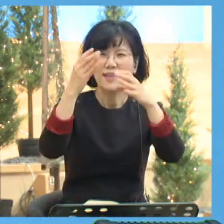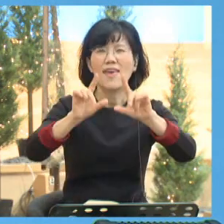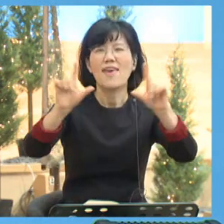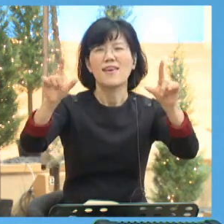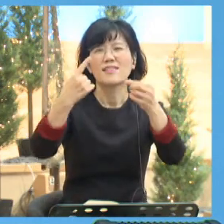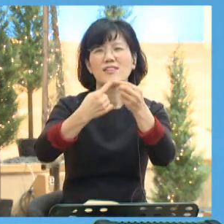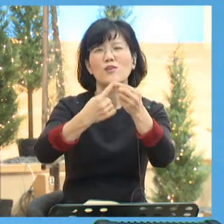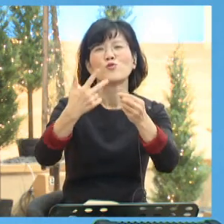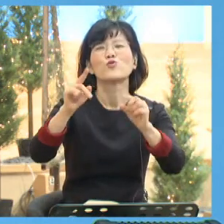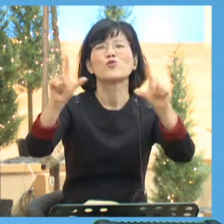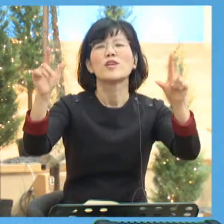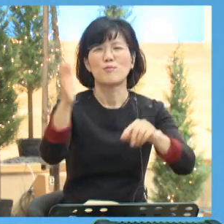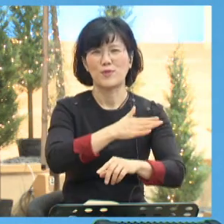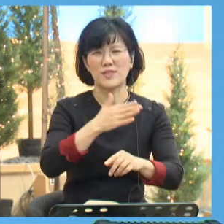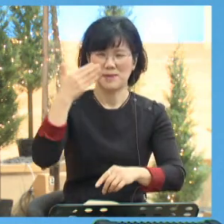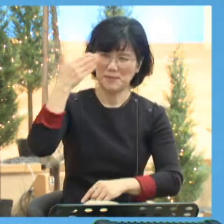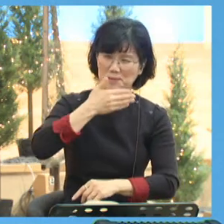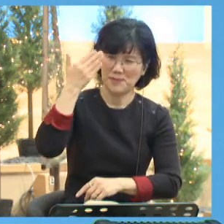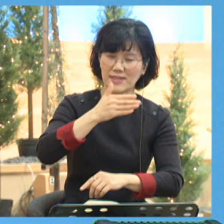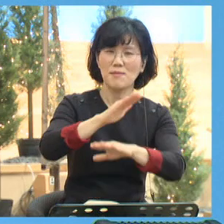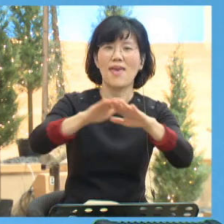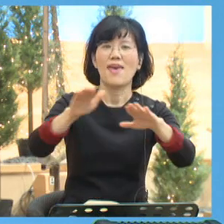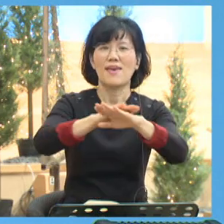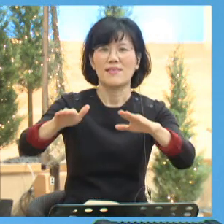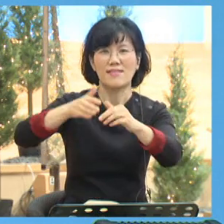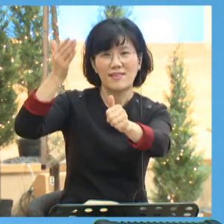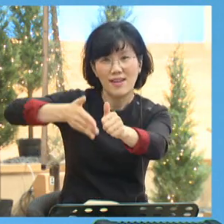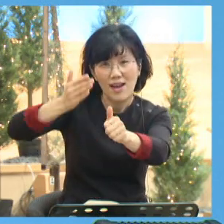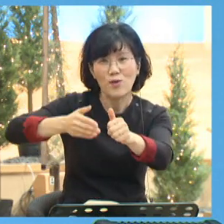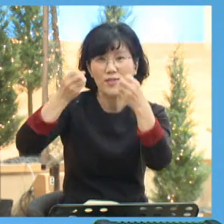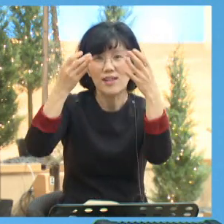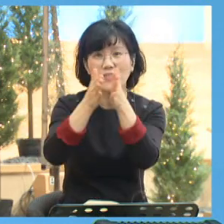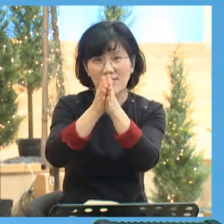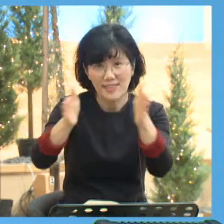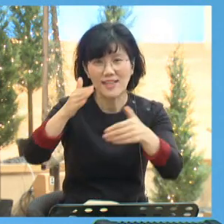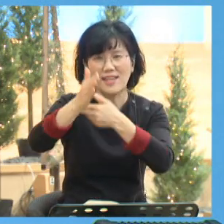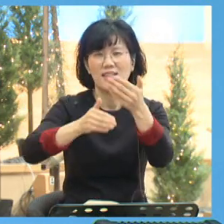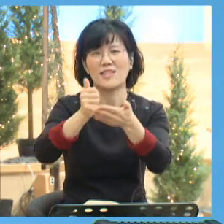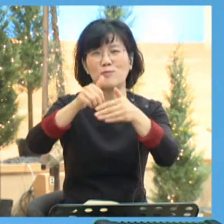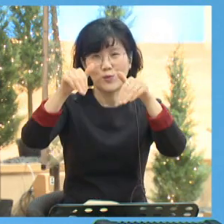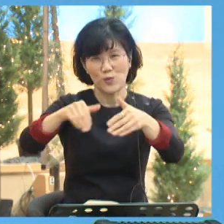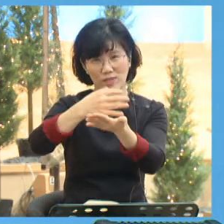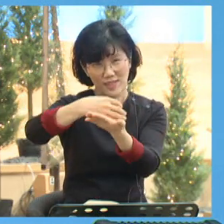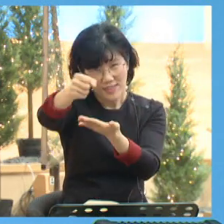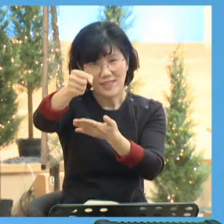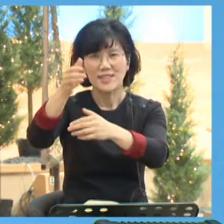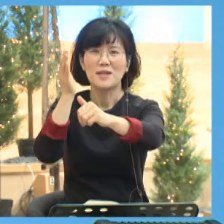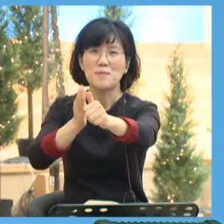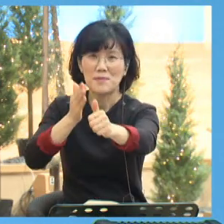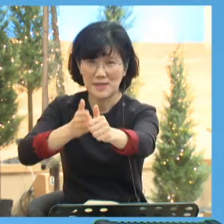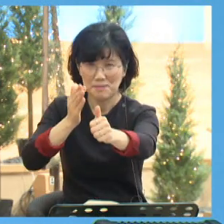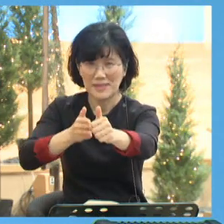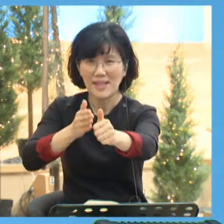주일부터 말끔히 해결하고 시작하는 하나님의 종들 될 수 있기를 주의 이름으로 축원합니다